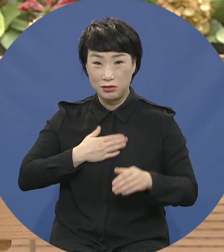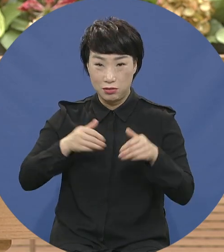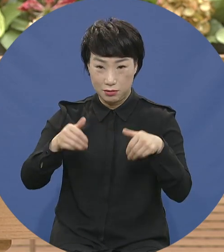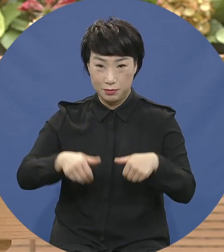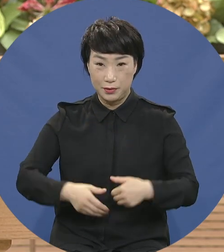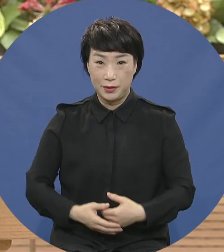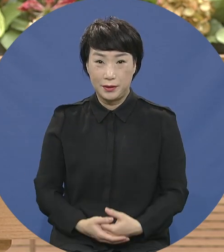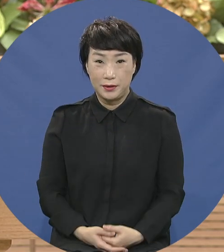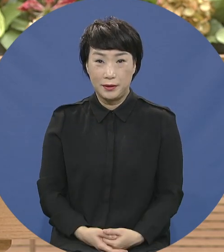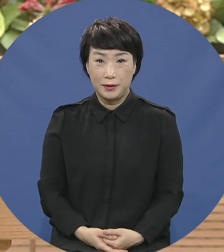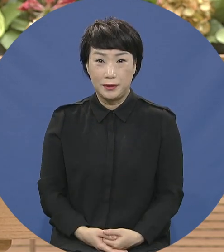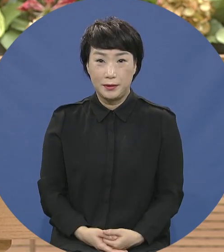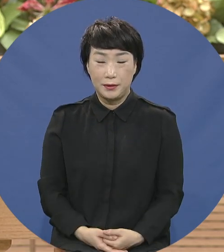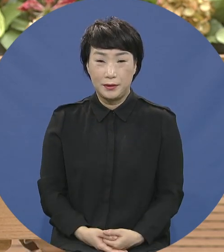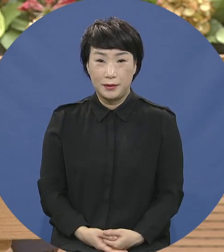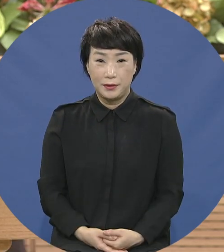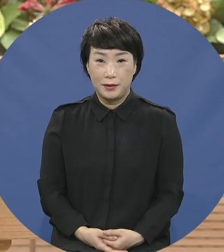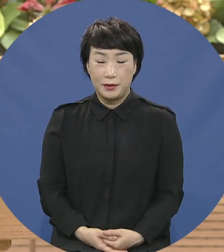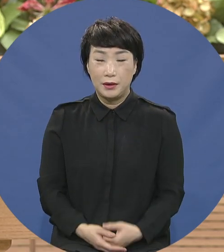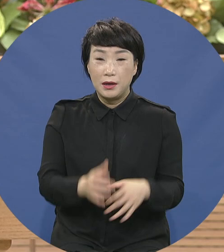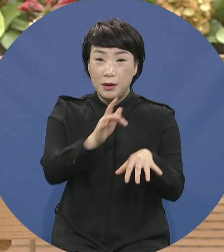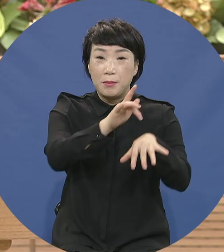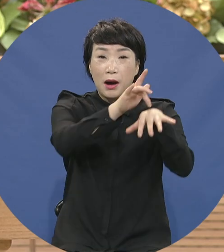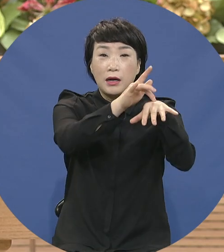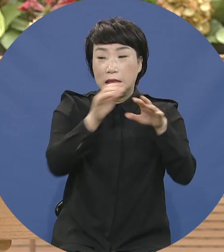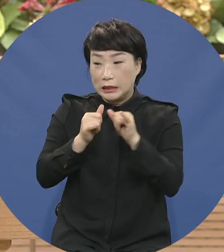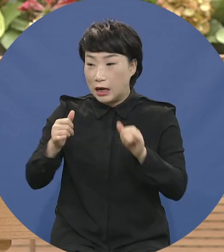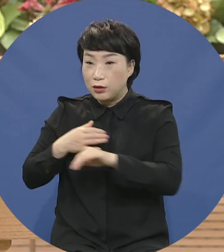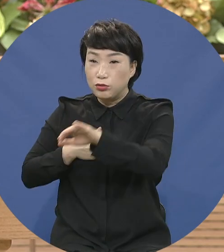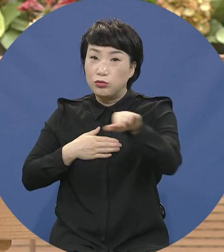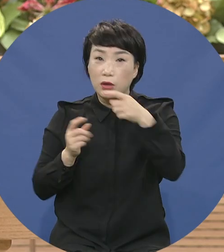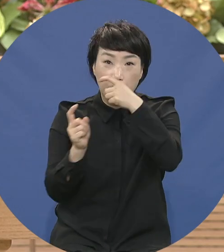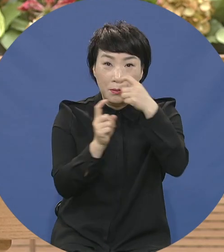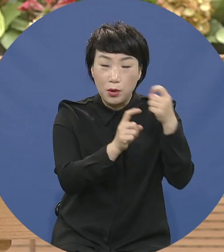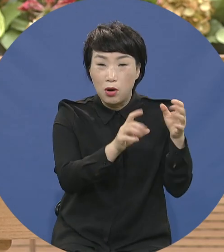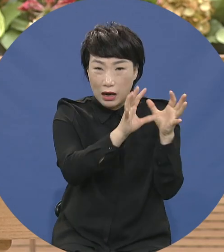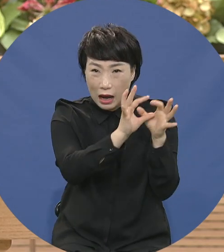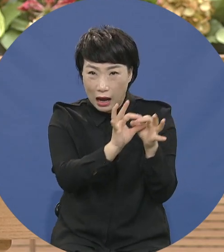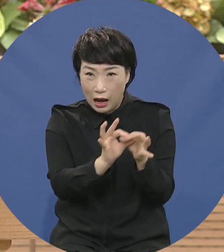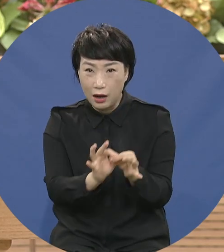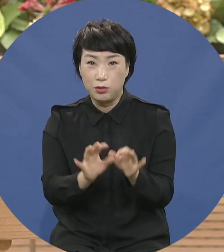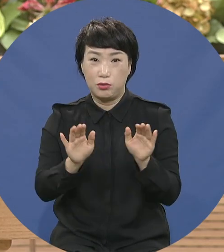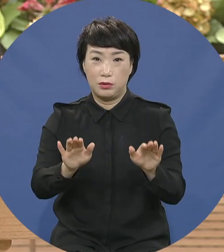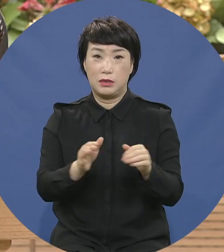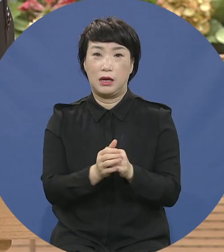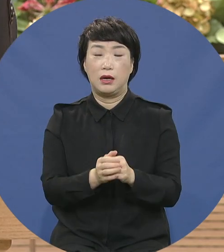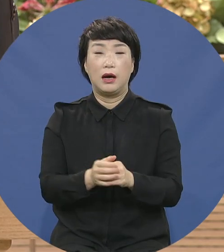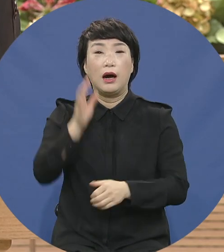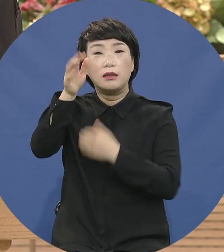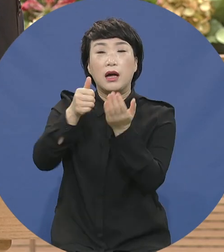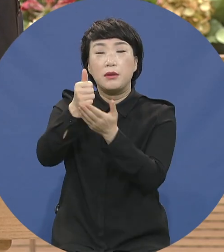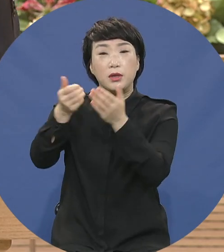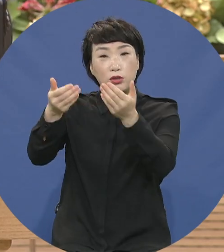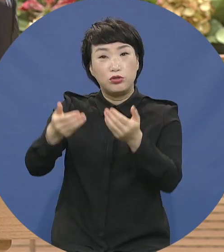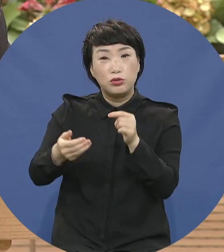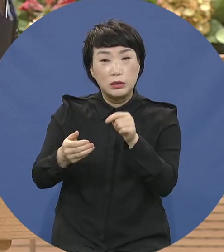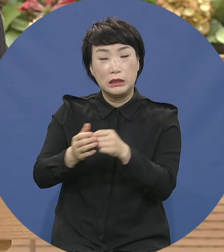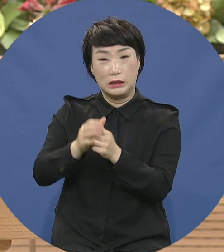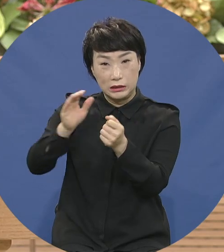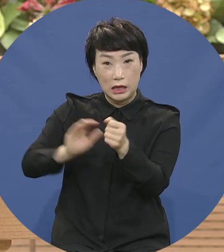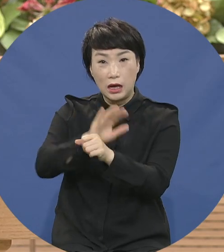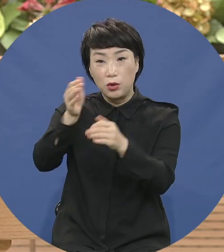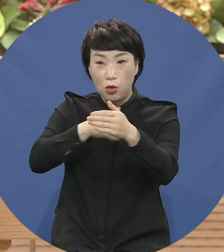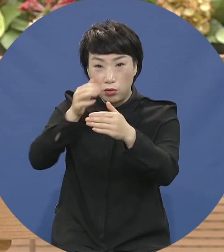합니다. 그래서 마귀는 인간을 미혹해서 끝없이 하나님이 주신